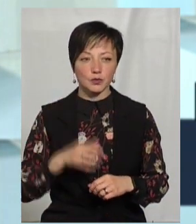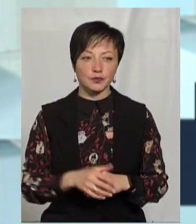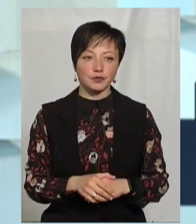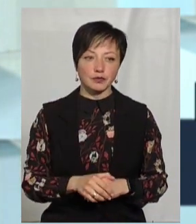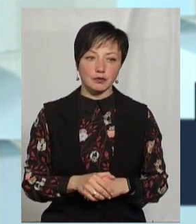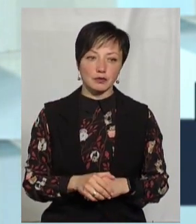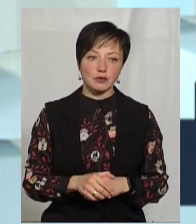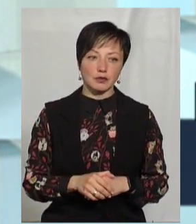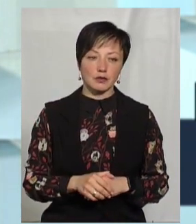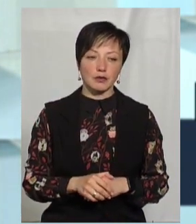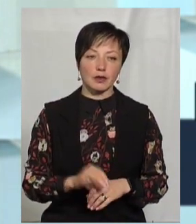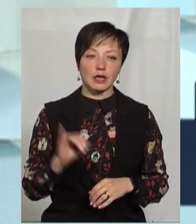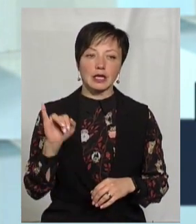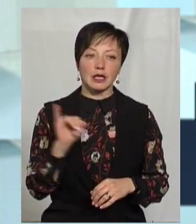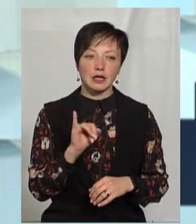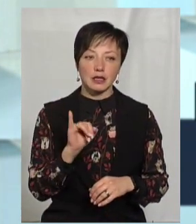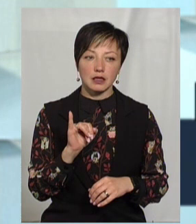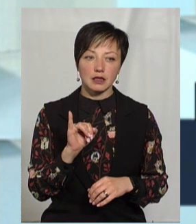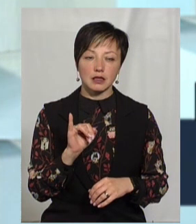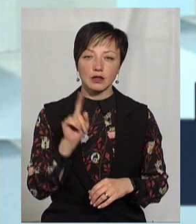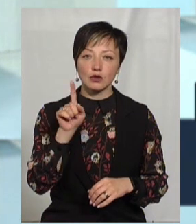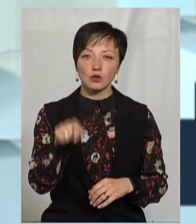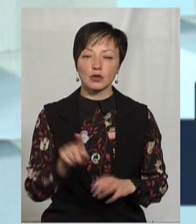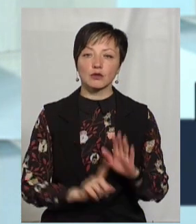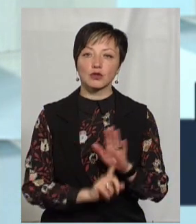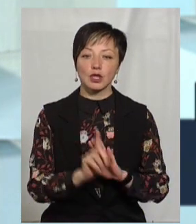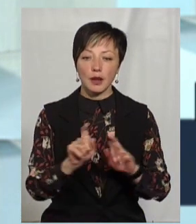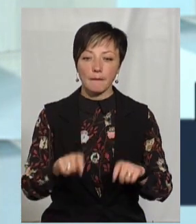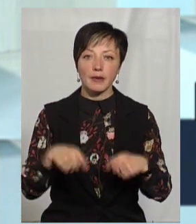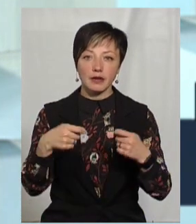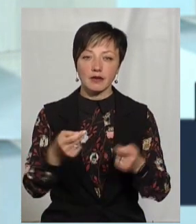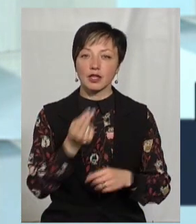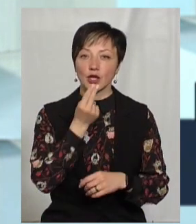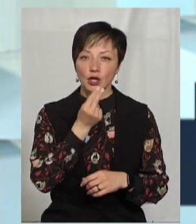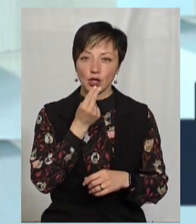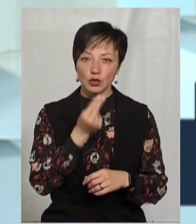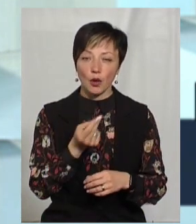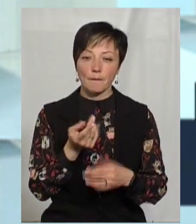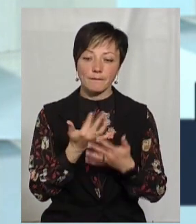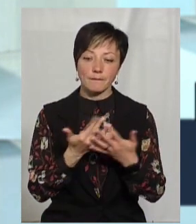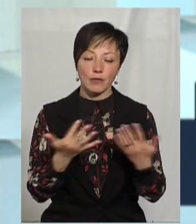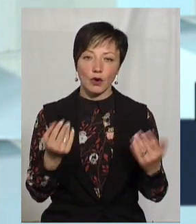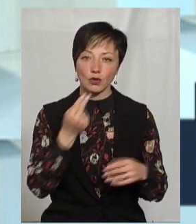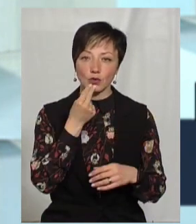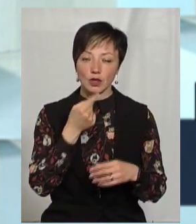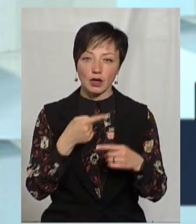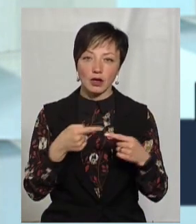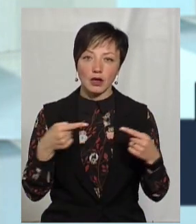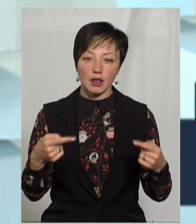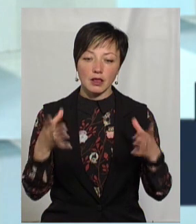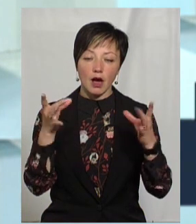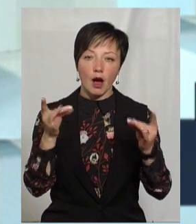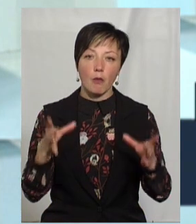І ми туди почали приносити їжу, продукти харчування,